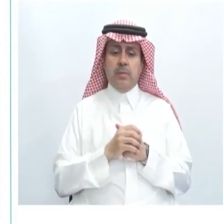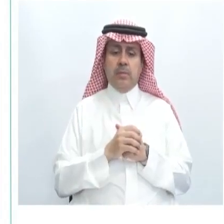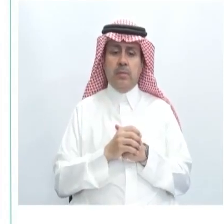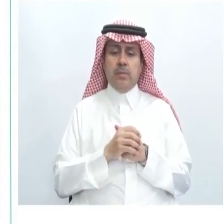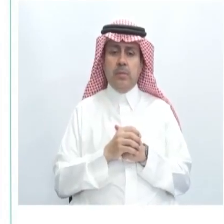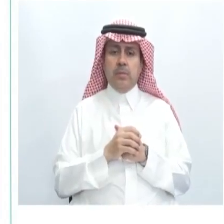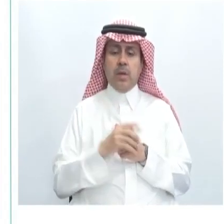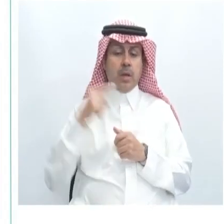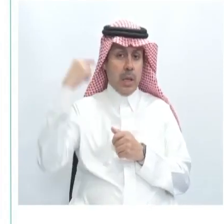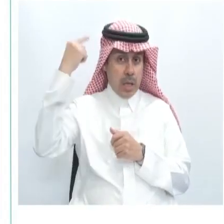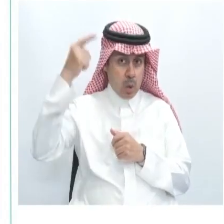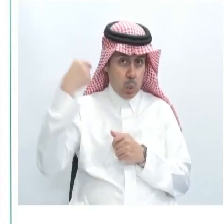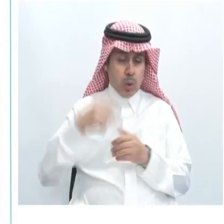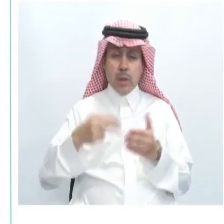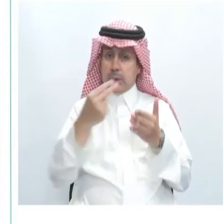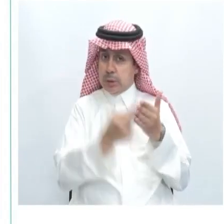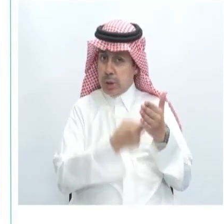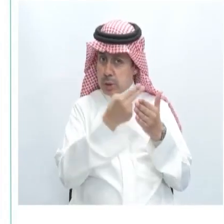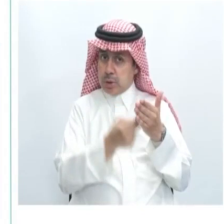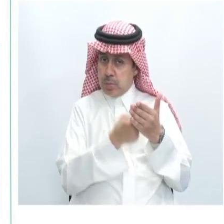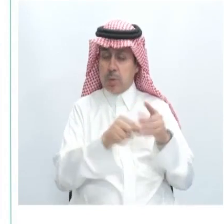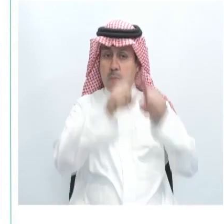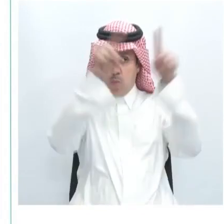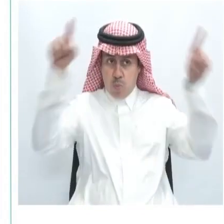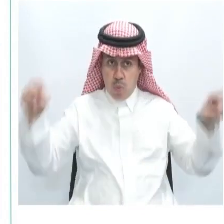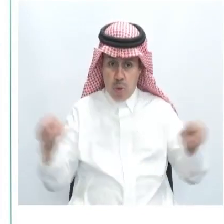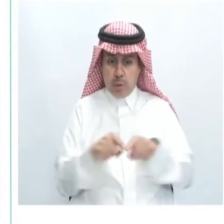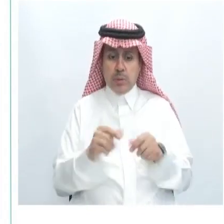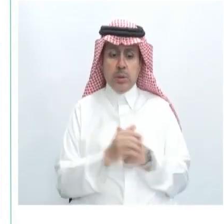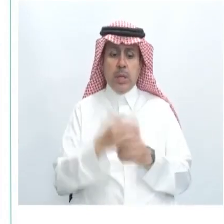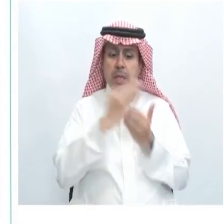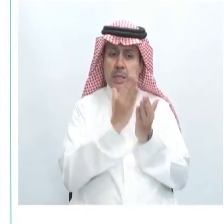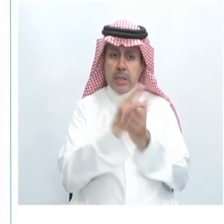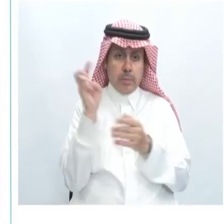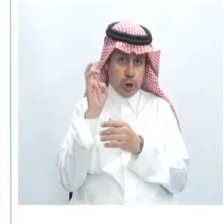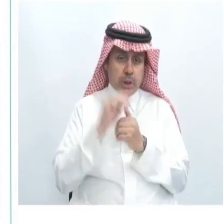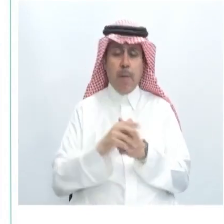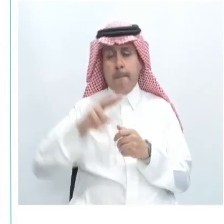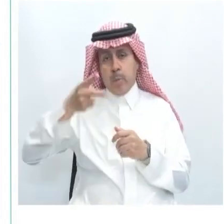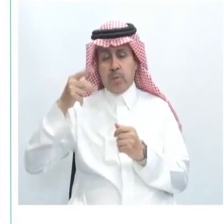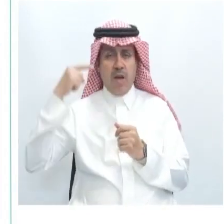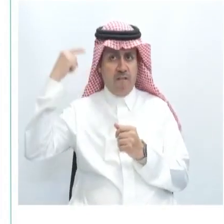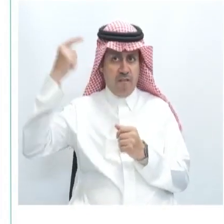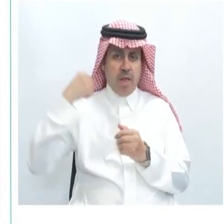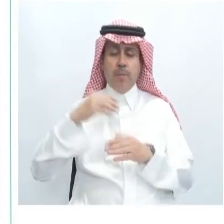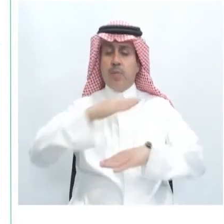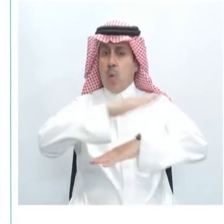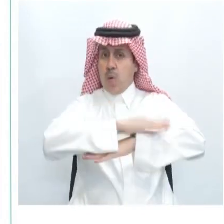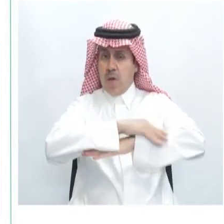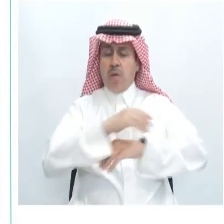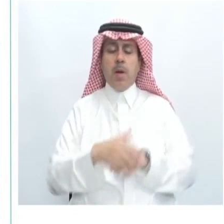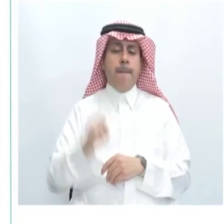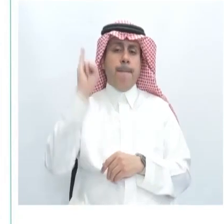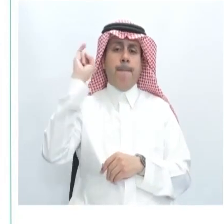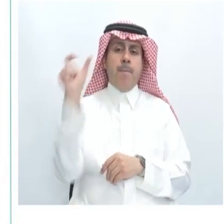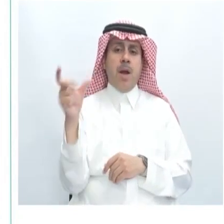حاول ان ترسم مخطط يظهر اكبر عدد ممكن من اقسام الشركه المختلفه التي تتبادر ذهنك وانظمها بمنطقيه